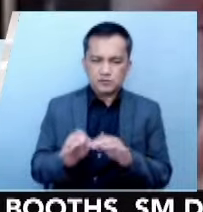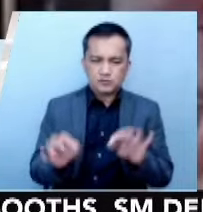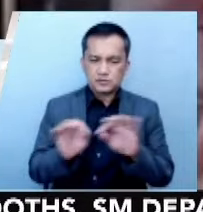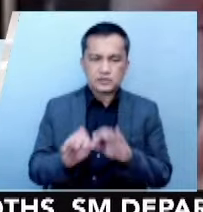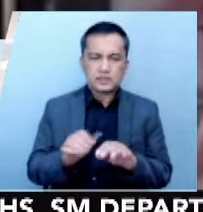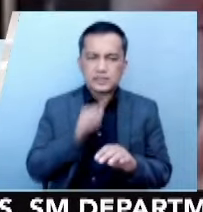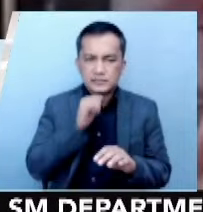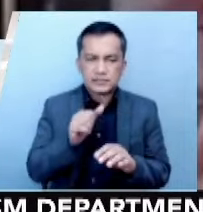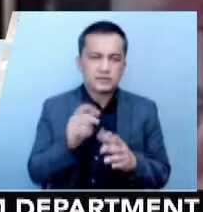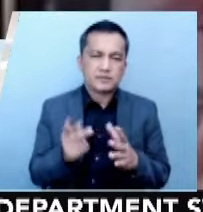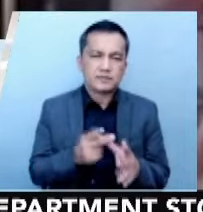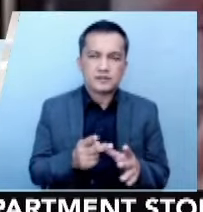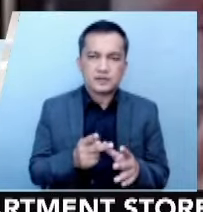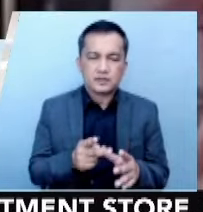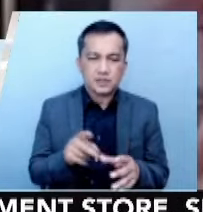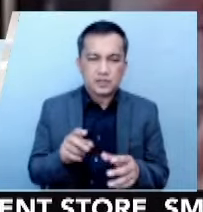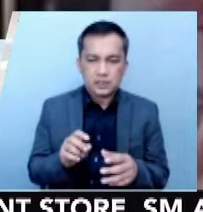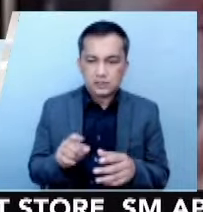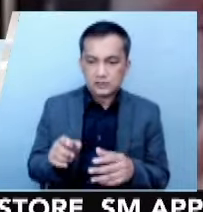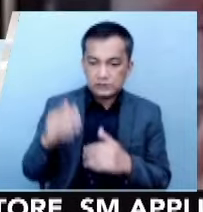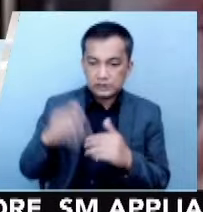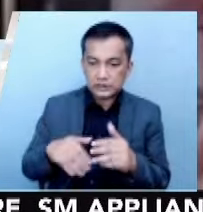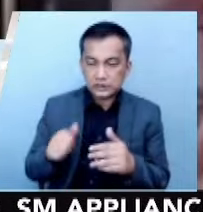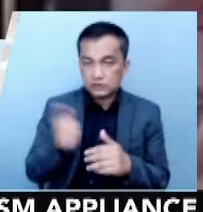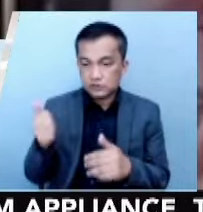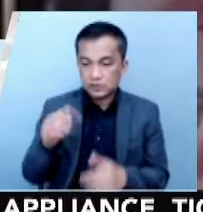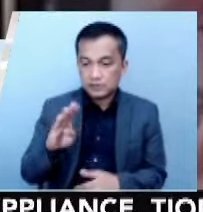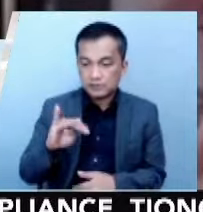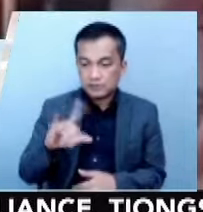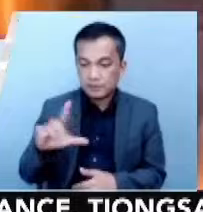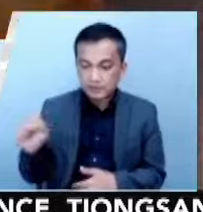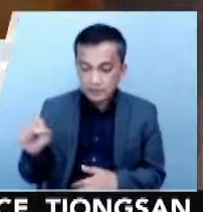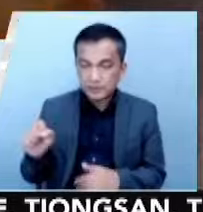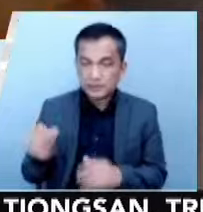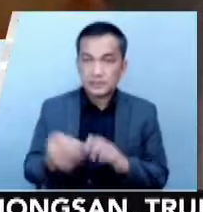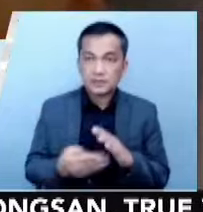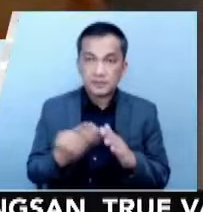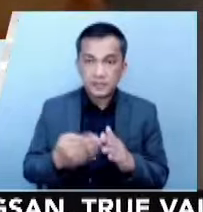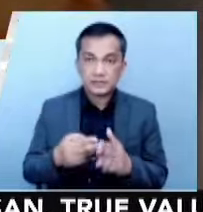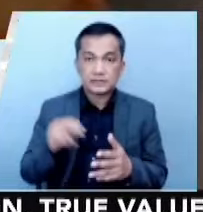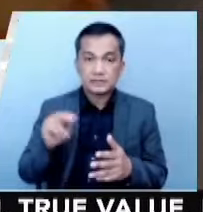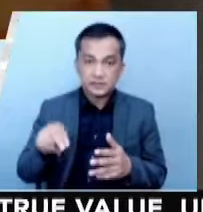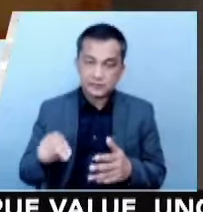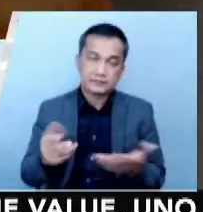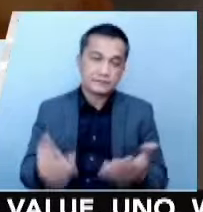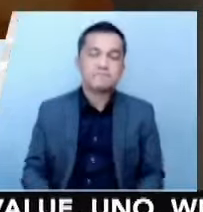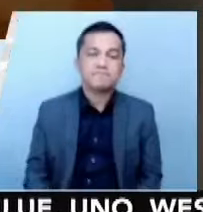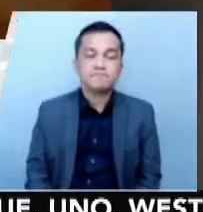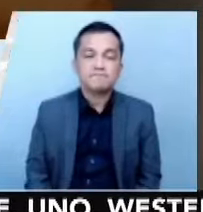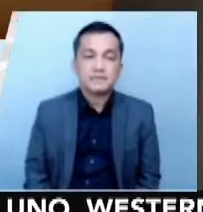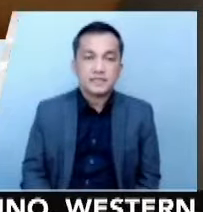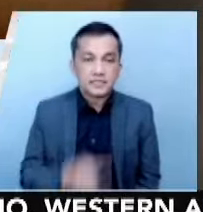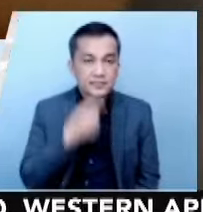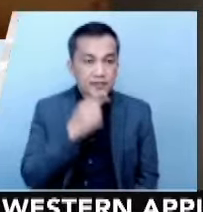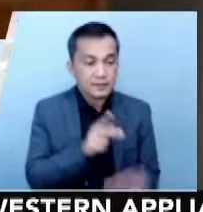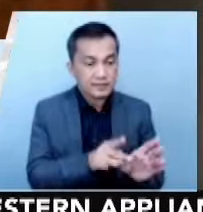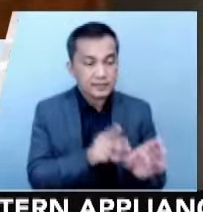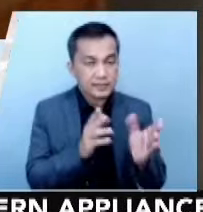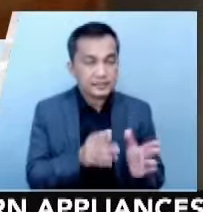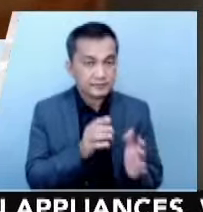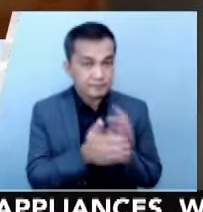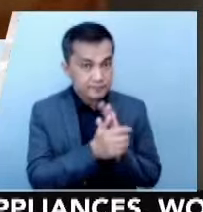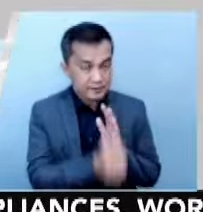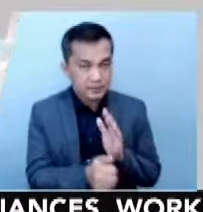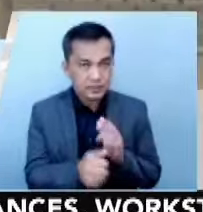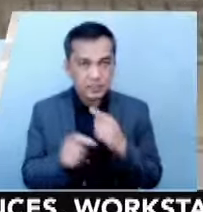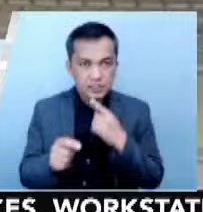pinaprioritize over dun sa mga bills, sa mga basic necessities. Ayon sa isang psychiatrist, ang konsepto ng healing our